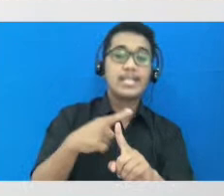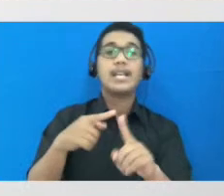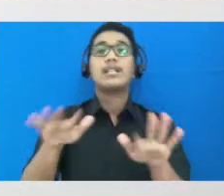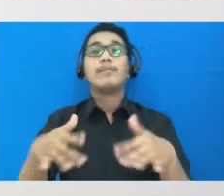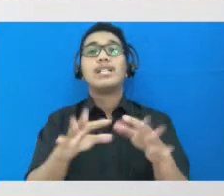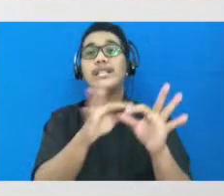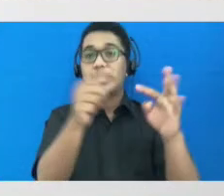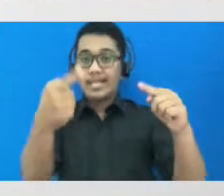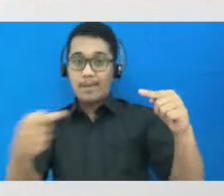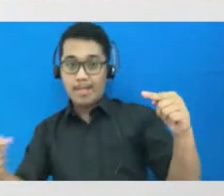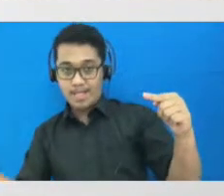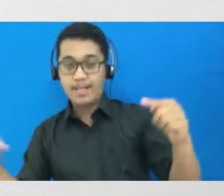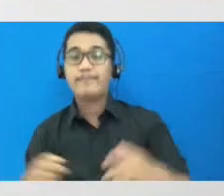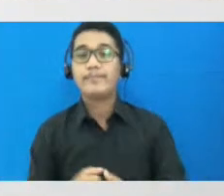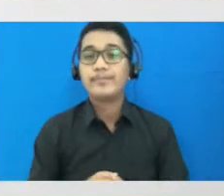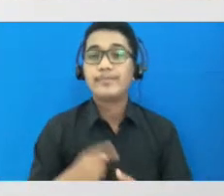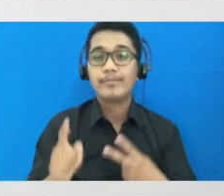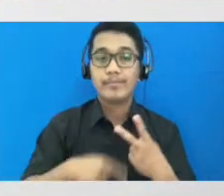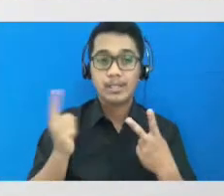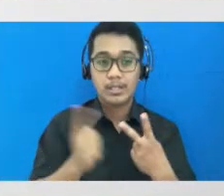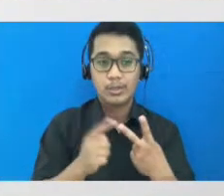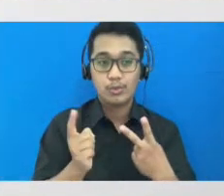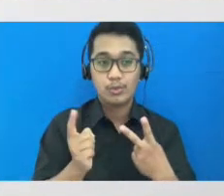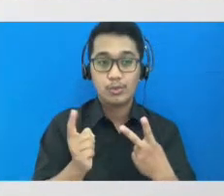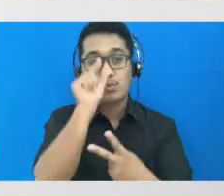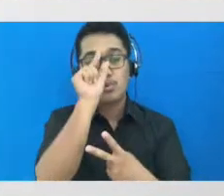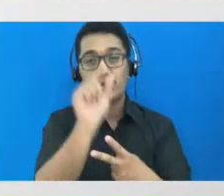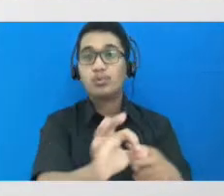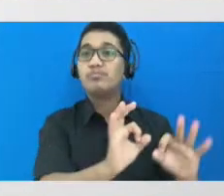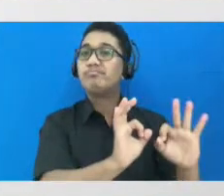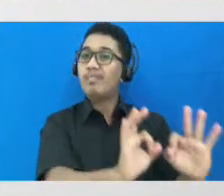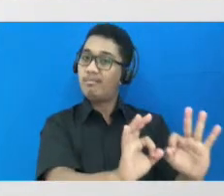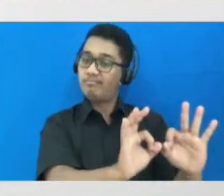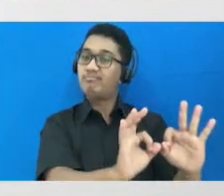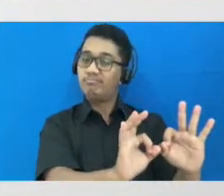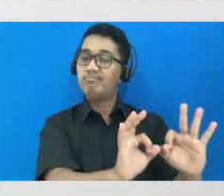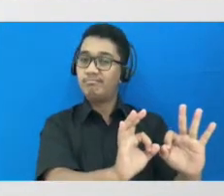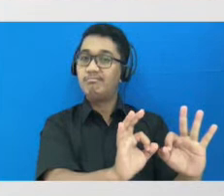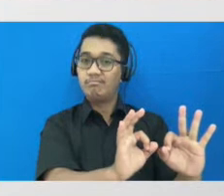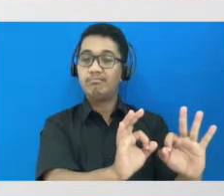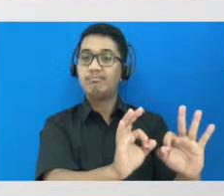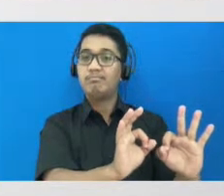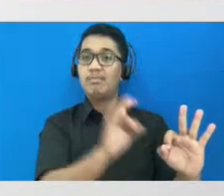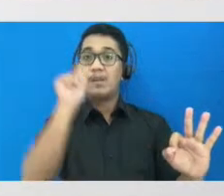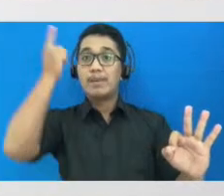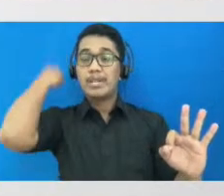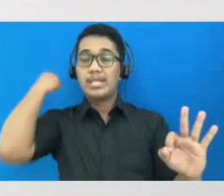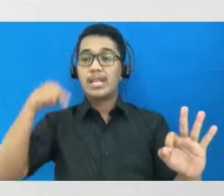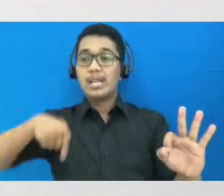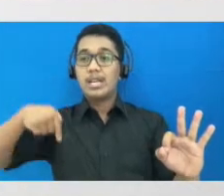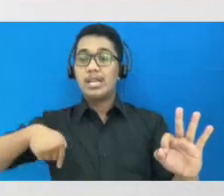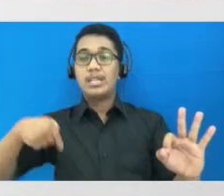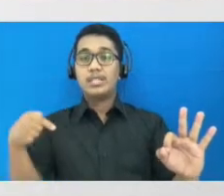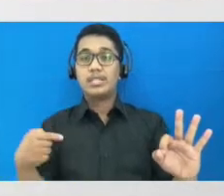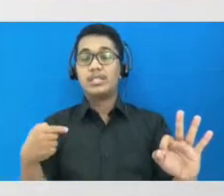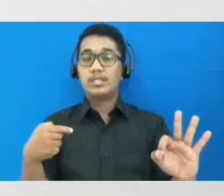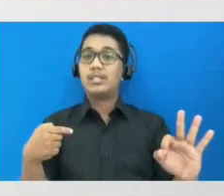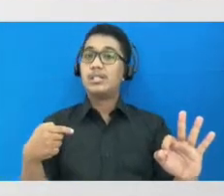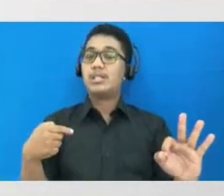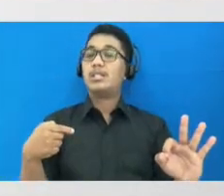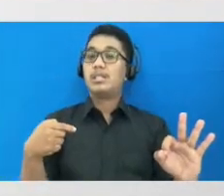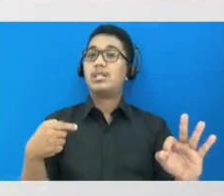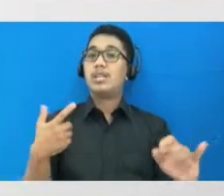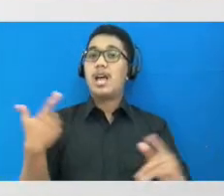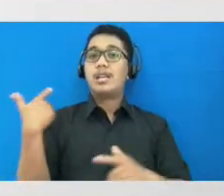adalah, dalam rangka melakukan efisiensi, maka di dalam struktur kepemerintahan sendiri,